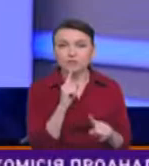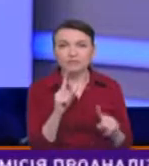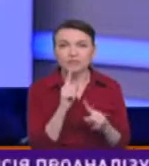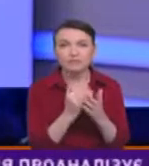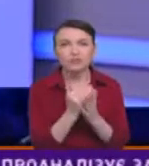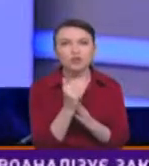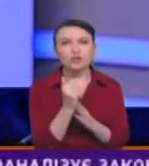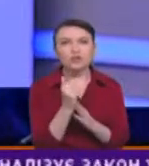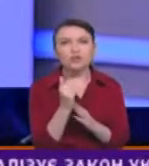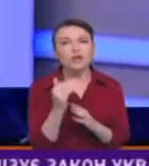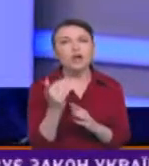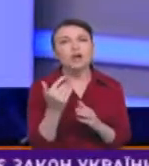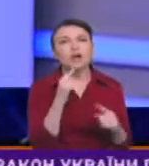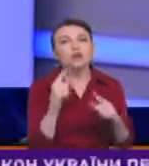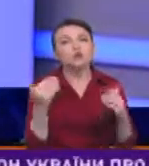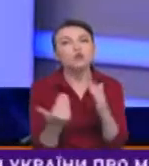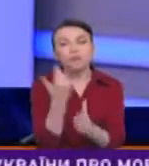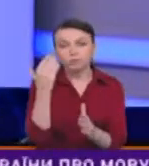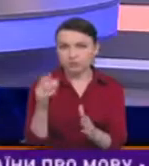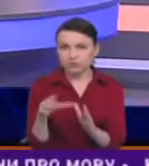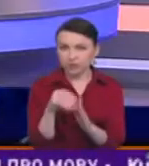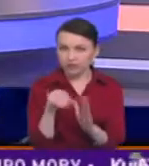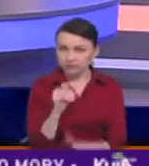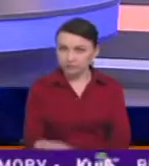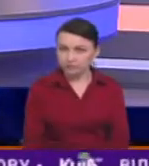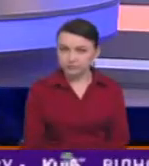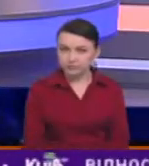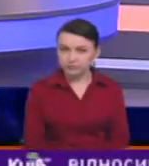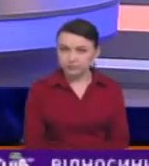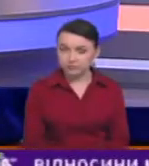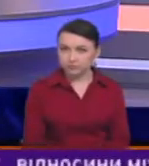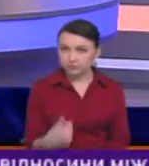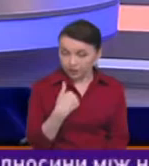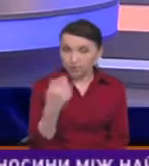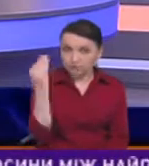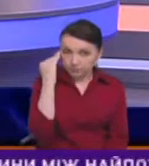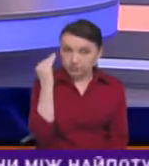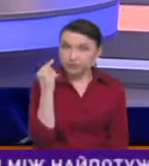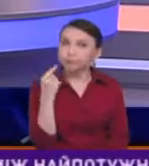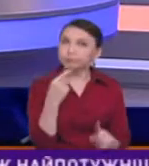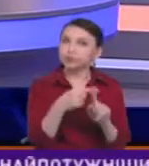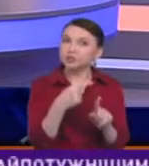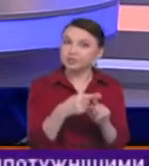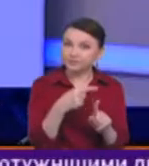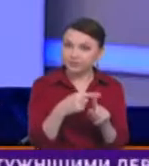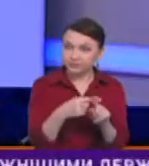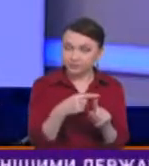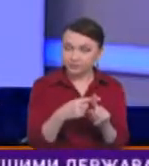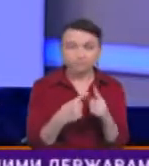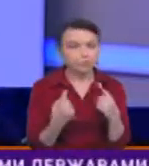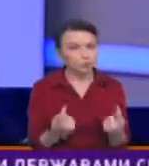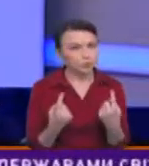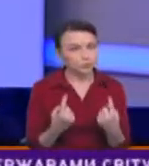Верховної Ради нового скликання. Тобто, якщо системно, але з точки зору позитивізму такого махрового,